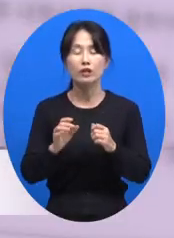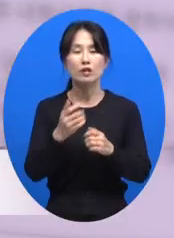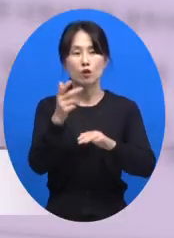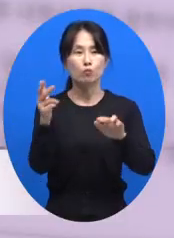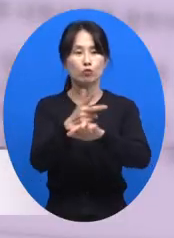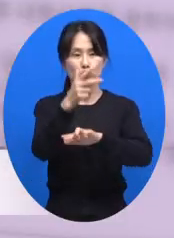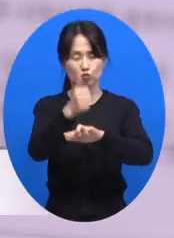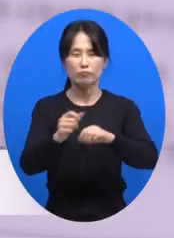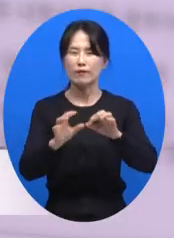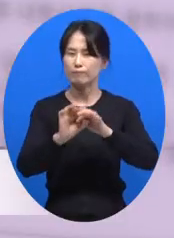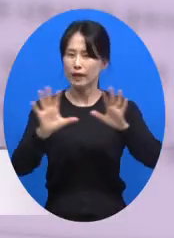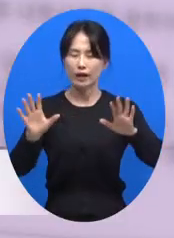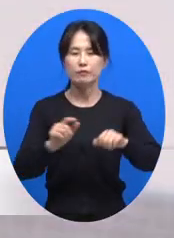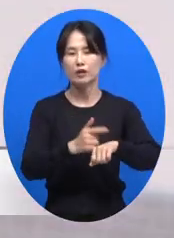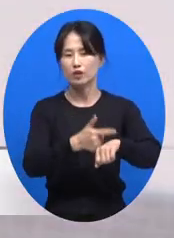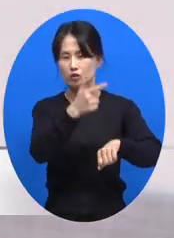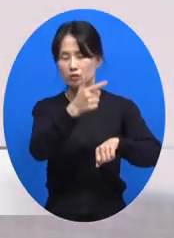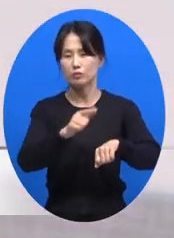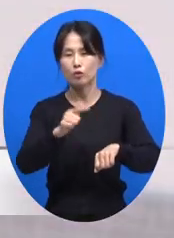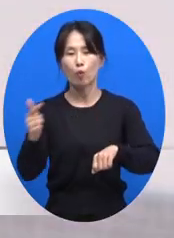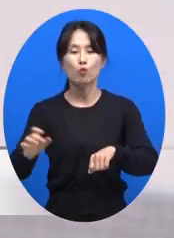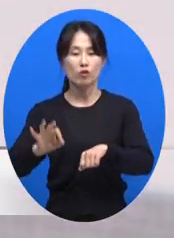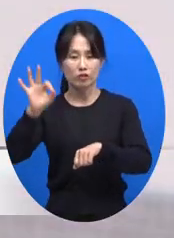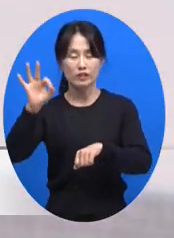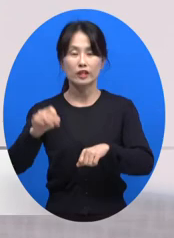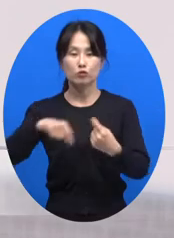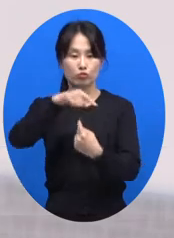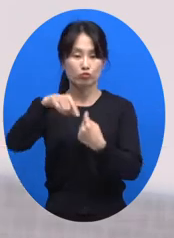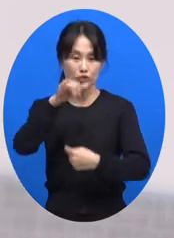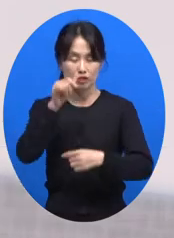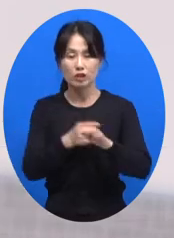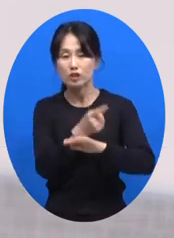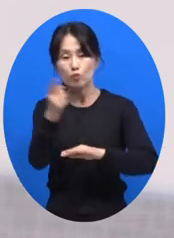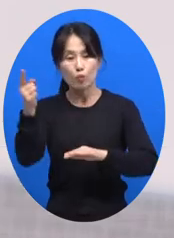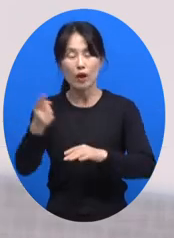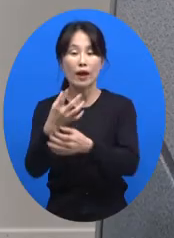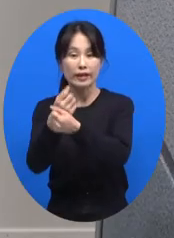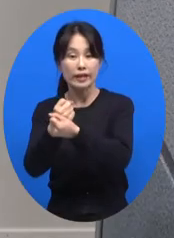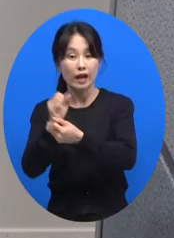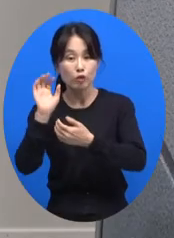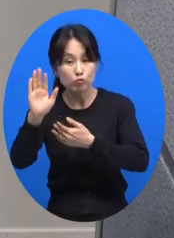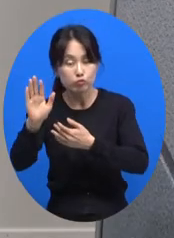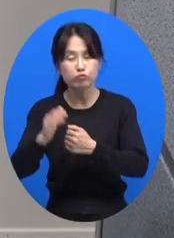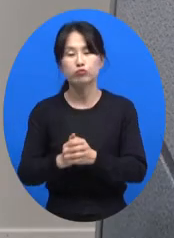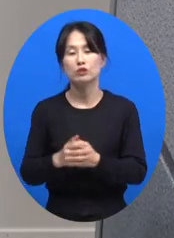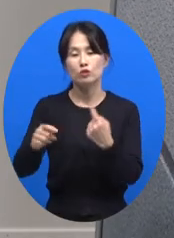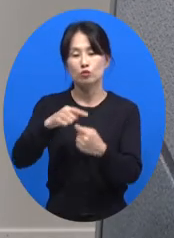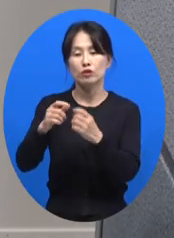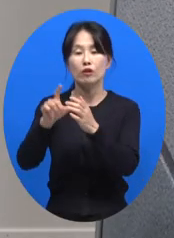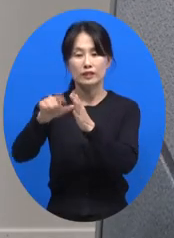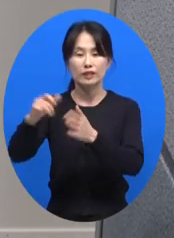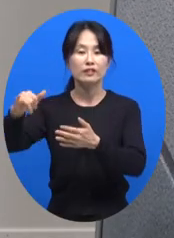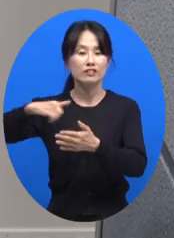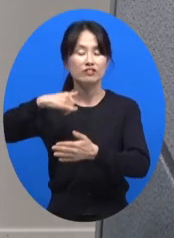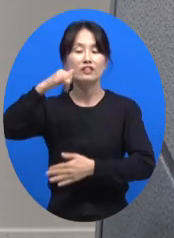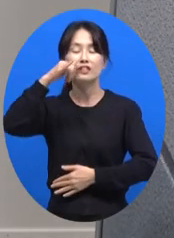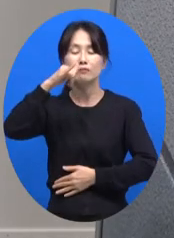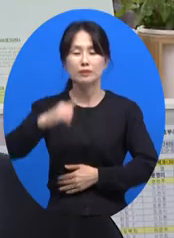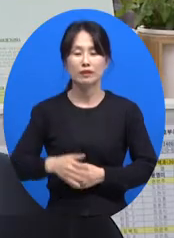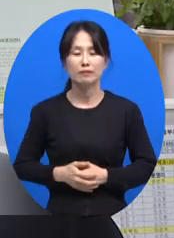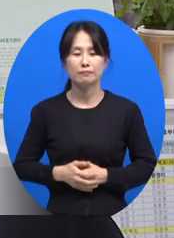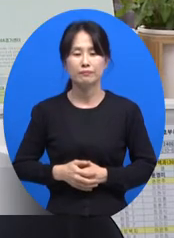오전 8시부터 오후 10시까지 운영되고, 이외 시간에는 상담 예약을 남겨놓으면 운영 시간에 연락을 받을 수